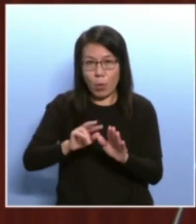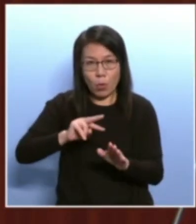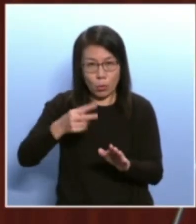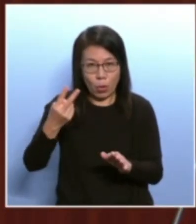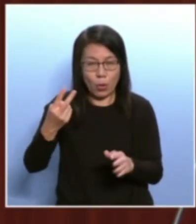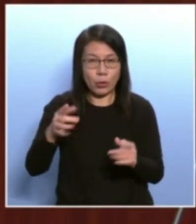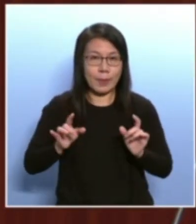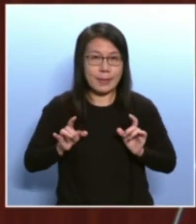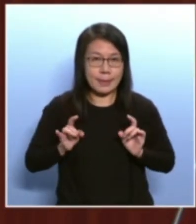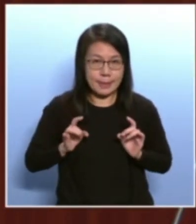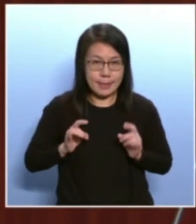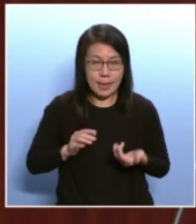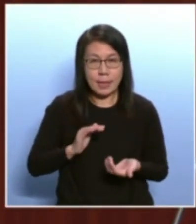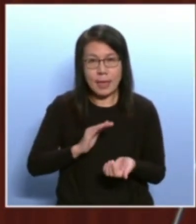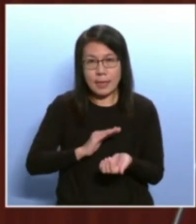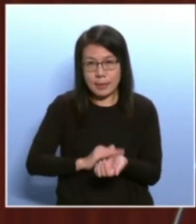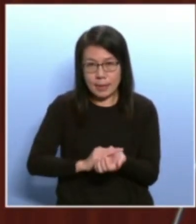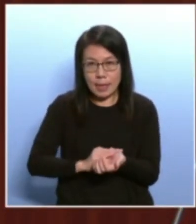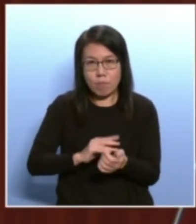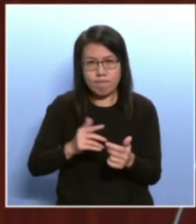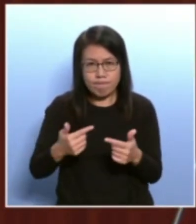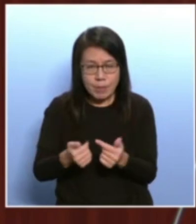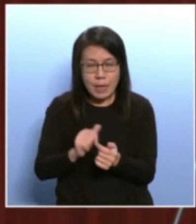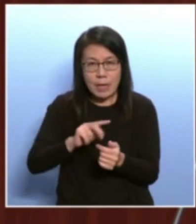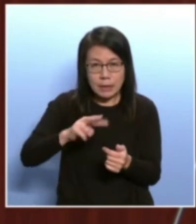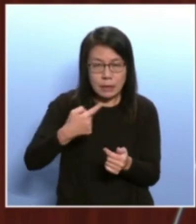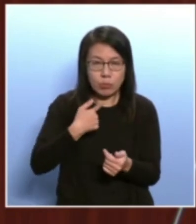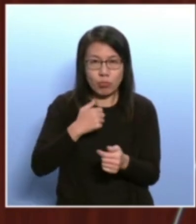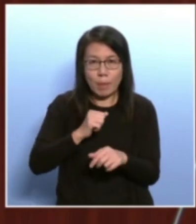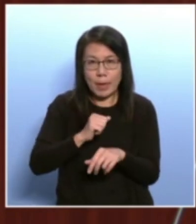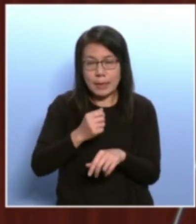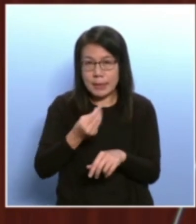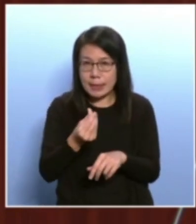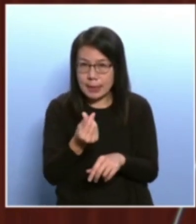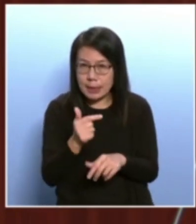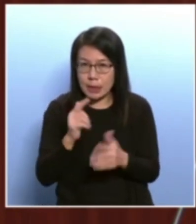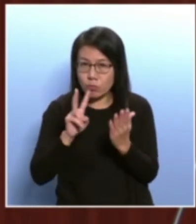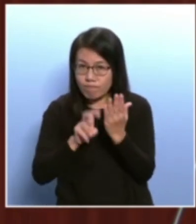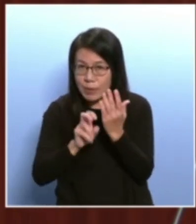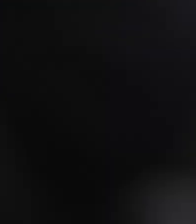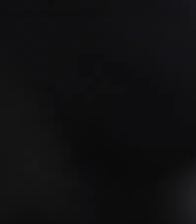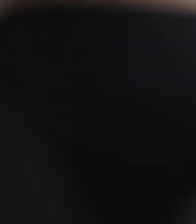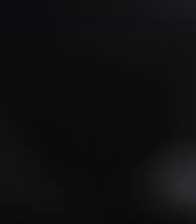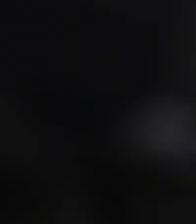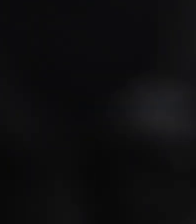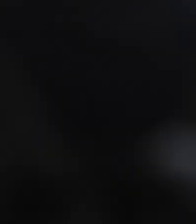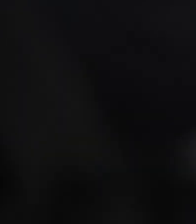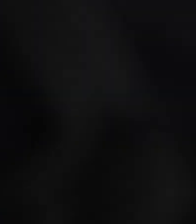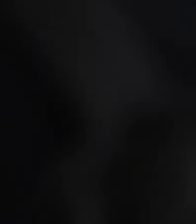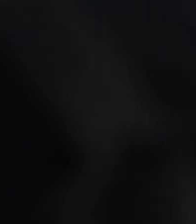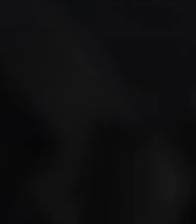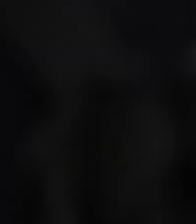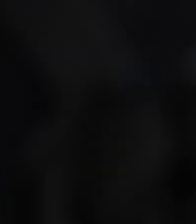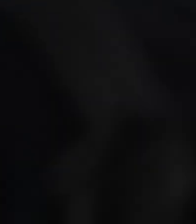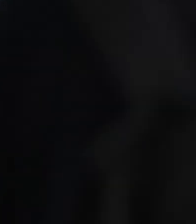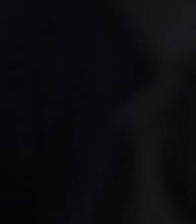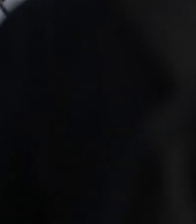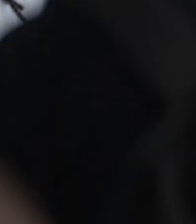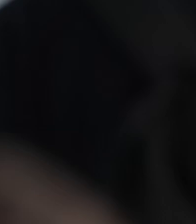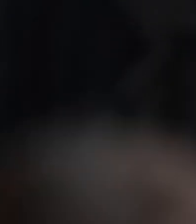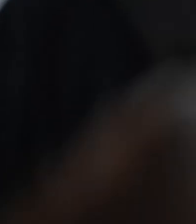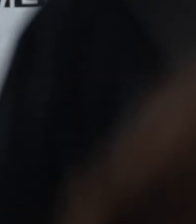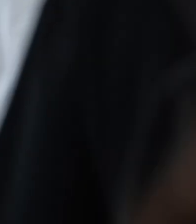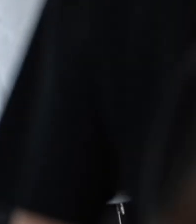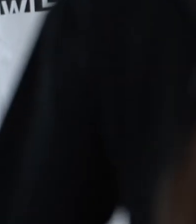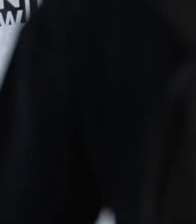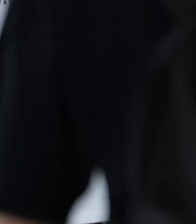进私营医疗质素效益和收费透明度改革，为市民提供高质素、